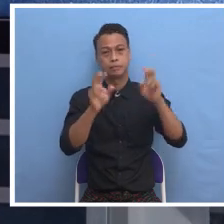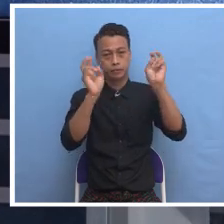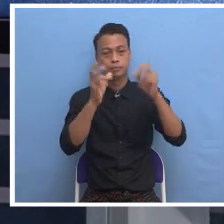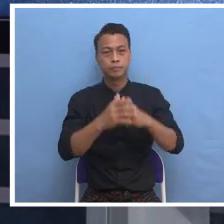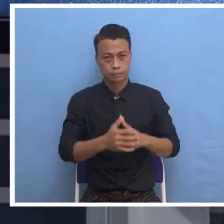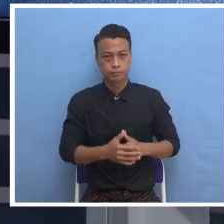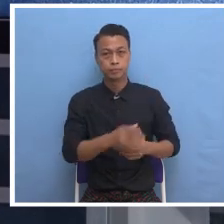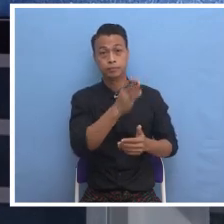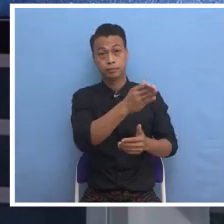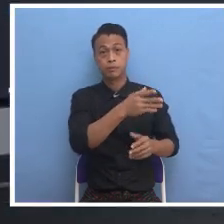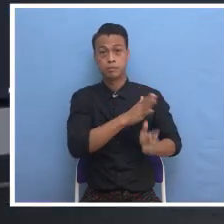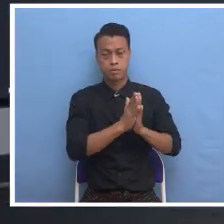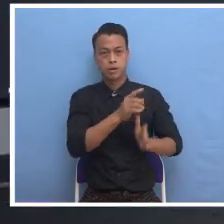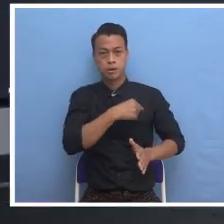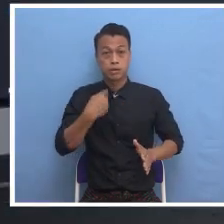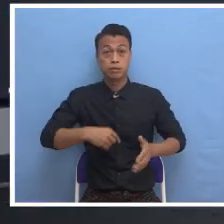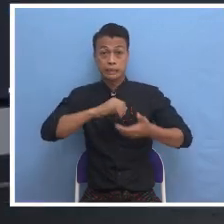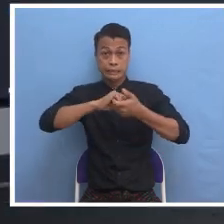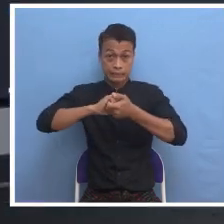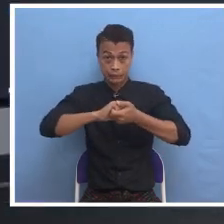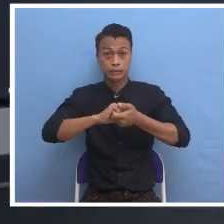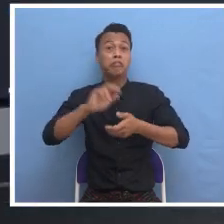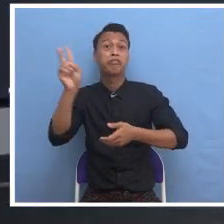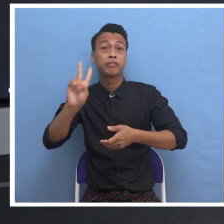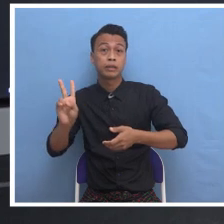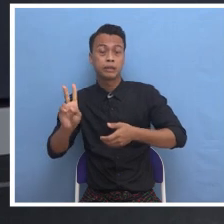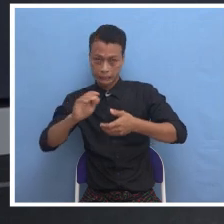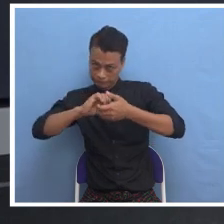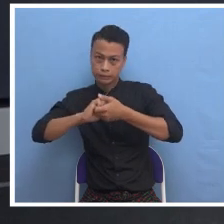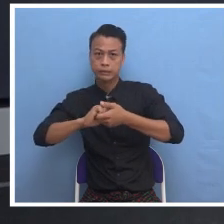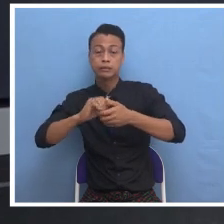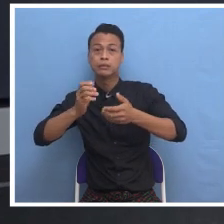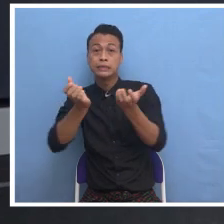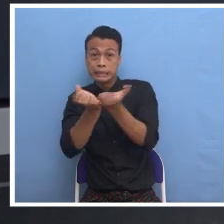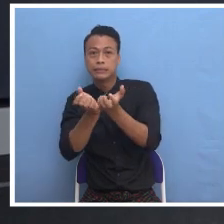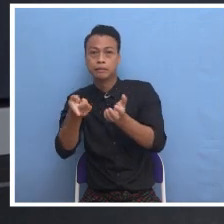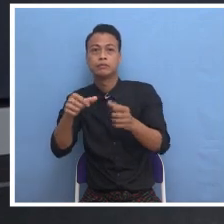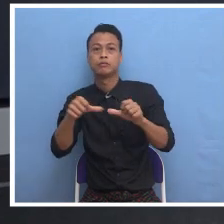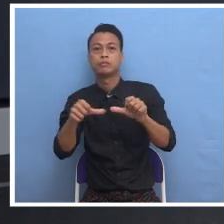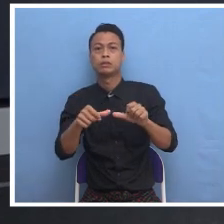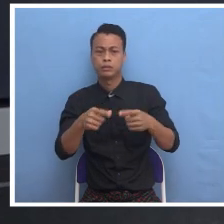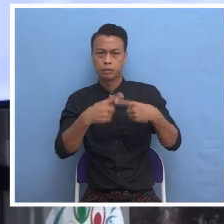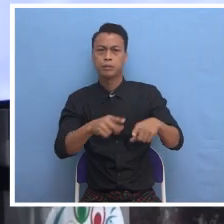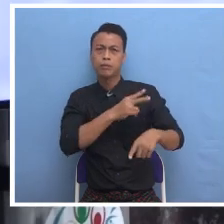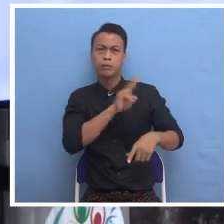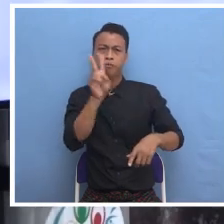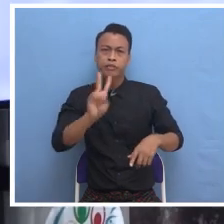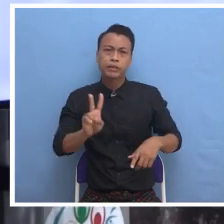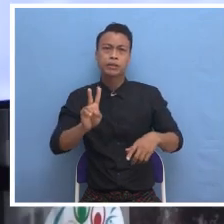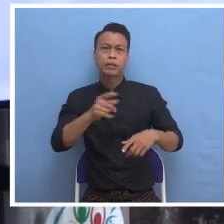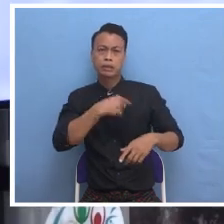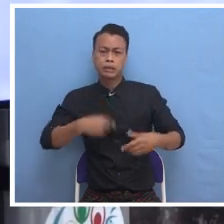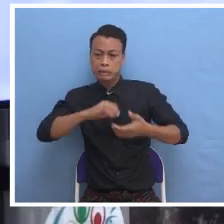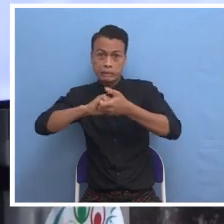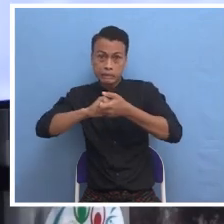ဘက်ကိုသွားလိုက်ပါမယ်ရှင်။မြန်မာနိုင်ငံကတရုတ်နဲ့အင်ဒီဂျင်ဖြစ်တယ်လို့ BNN ကလည်းတရုတ်နဲ့အင်ဒီဂျင်ဖြစ်တယ်။ဒါပေမဲ့ BNN ကကြားတဲ့အခါကျတော့သူကခက်မာမာလေးခက်ပြ